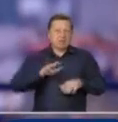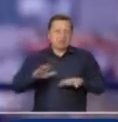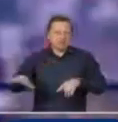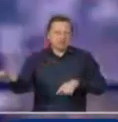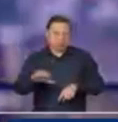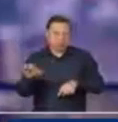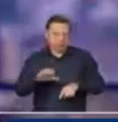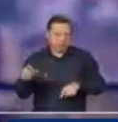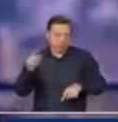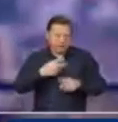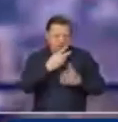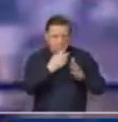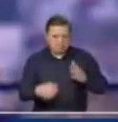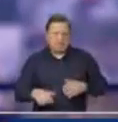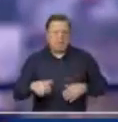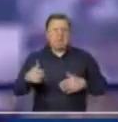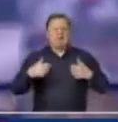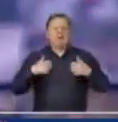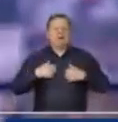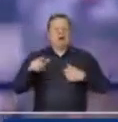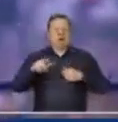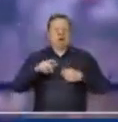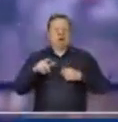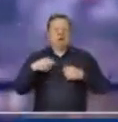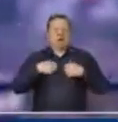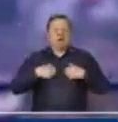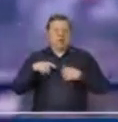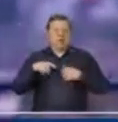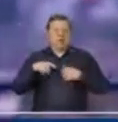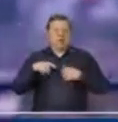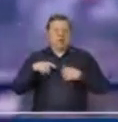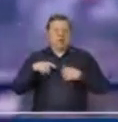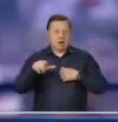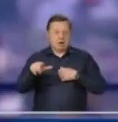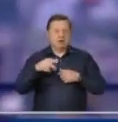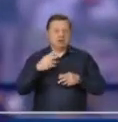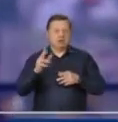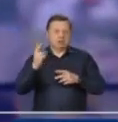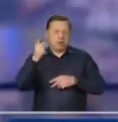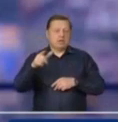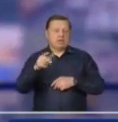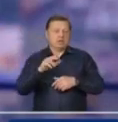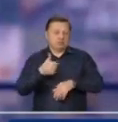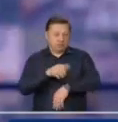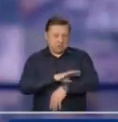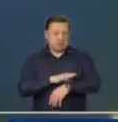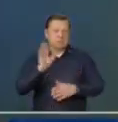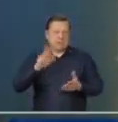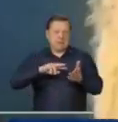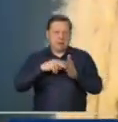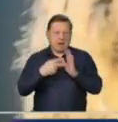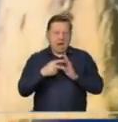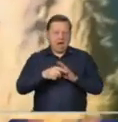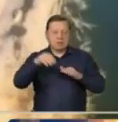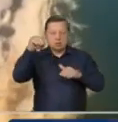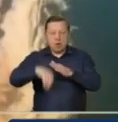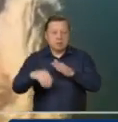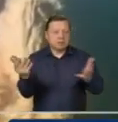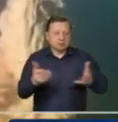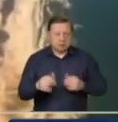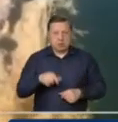złodziei. Dlatego archeolodzy ze Szwecji wdrażają plan ochrony zatopionych zabytków. To wrak